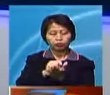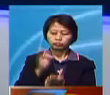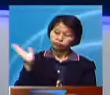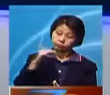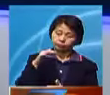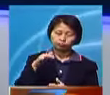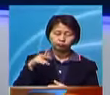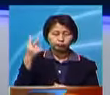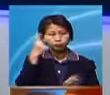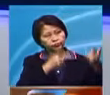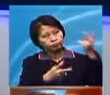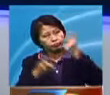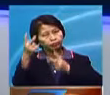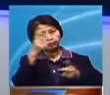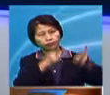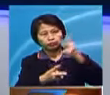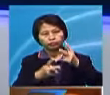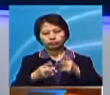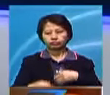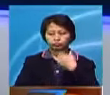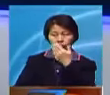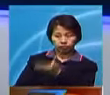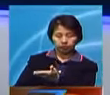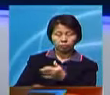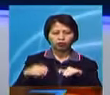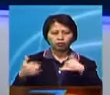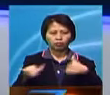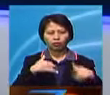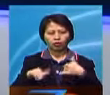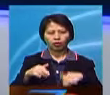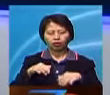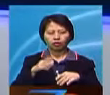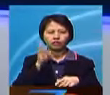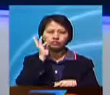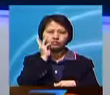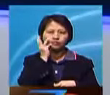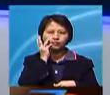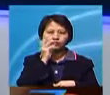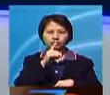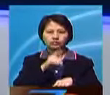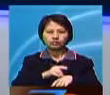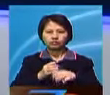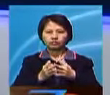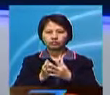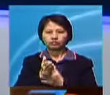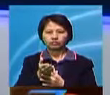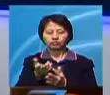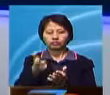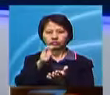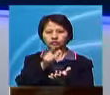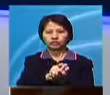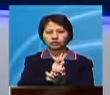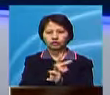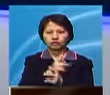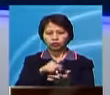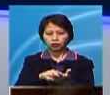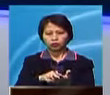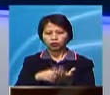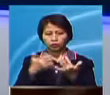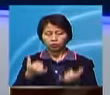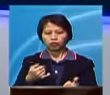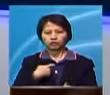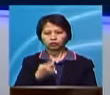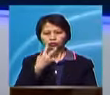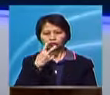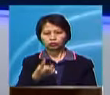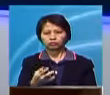Jom Jalan-Jalan, Zarufa Mikarudin. Beliau bermain bendang sawah di Langkawi menerusi laporannya kali ini. Apa kata kita